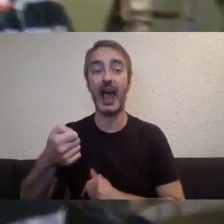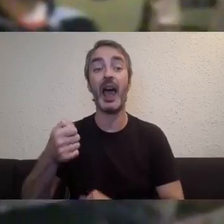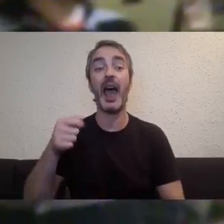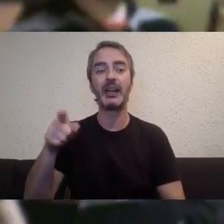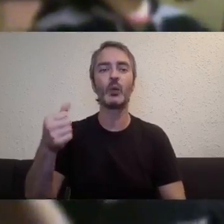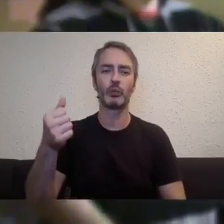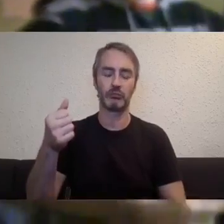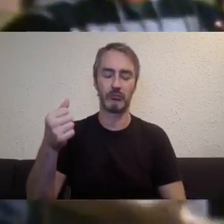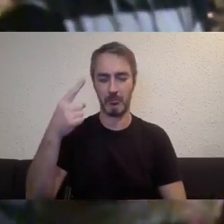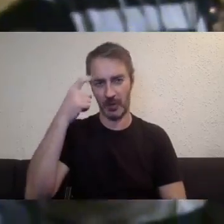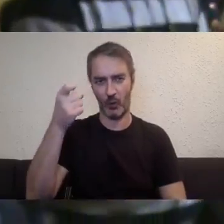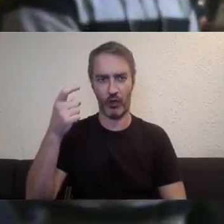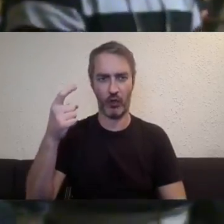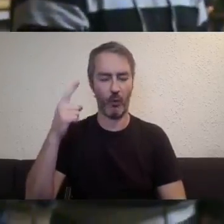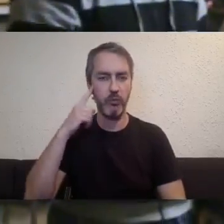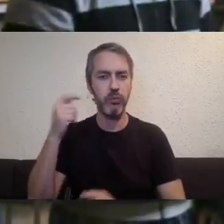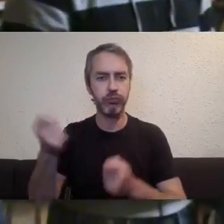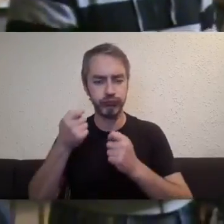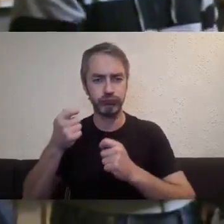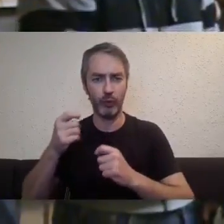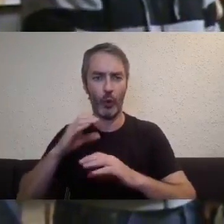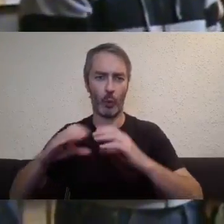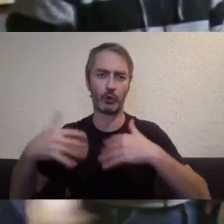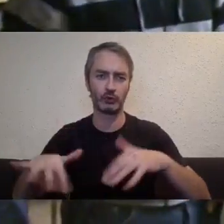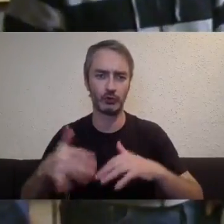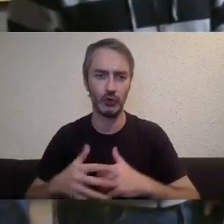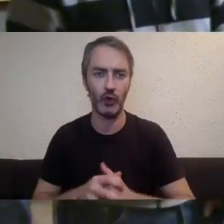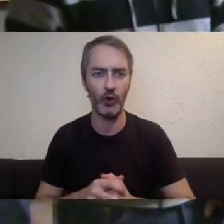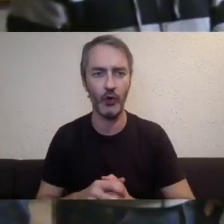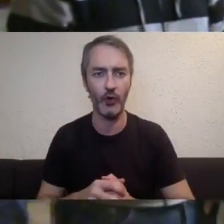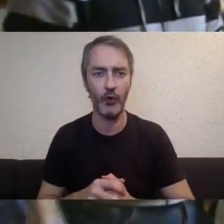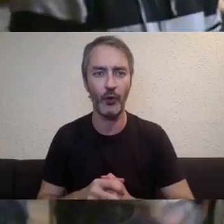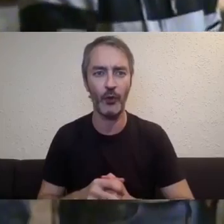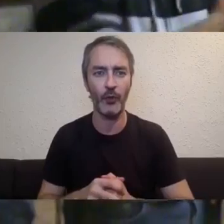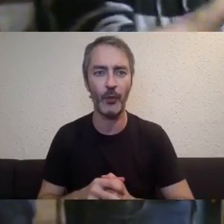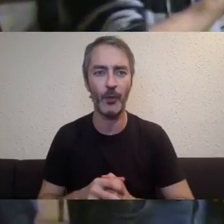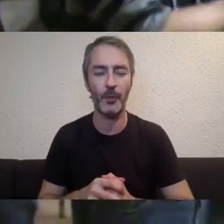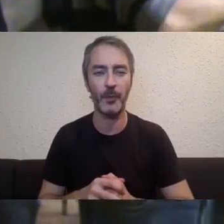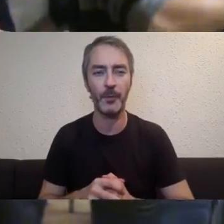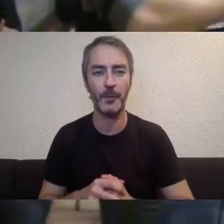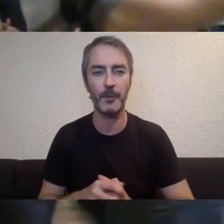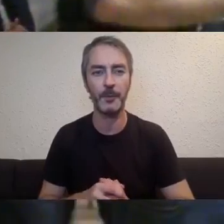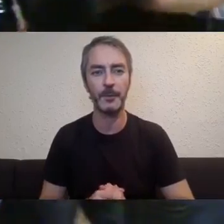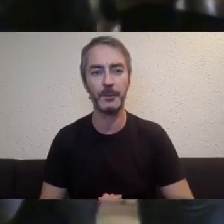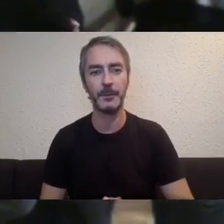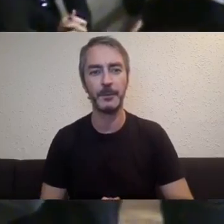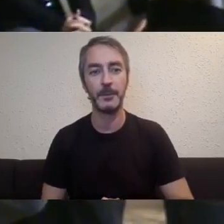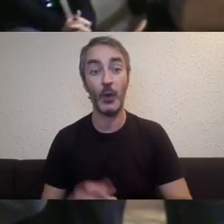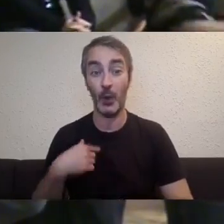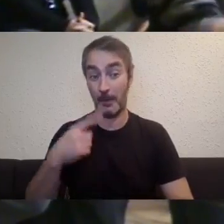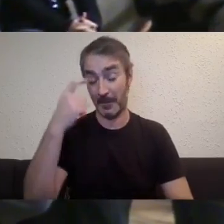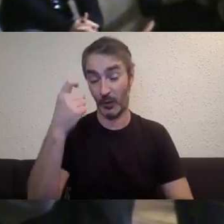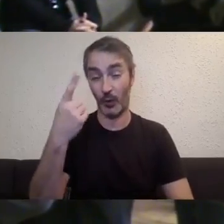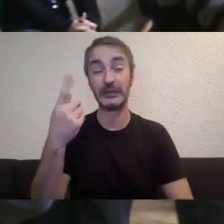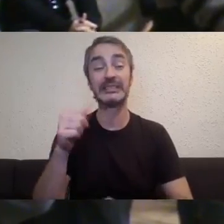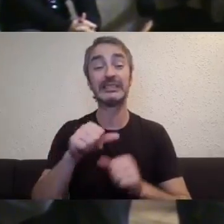Burxa. La Burxa també és una eina de comunicació bastant lligada a les zones ocupades del barri, que va ara potser ha passat a ser una altra cosa,